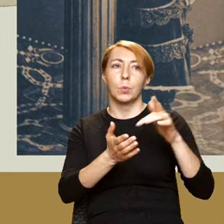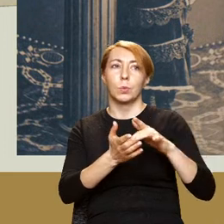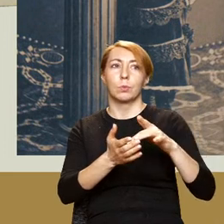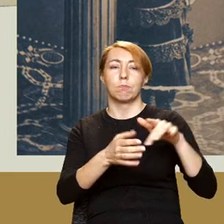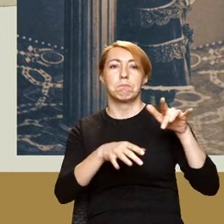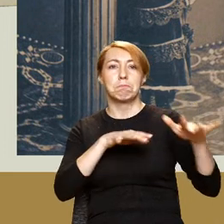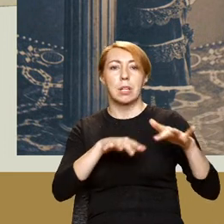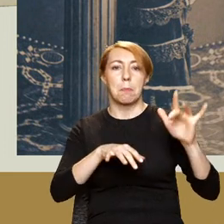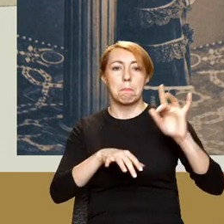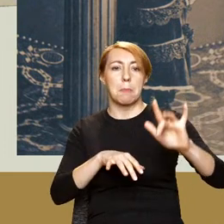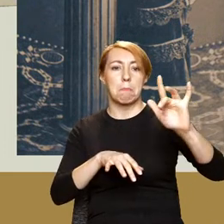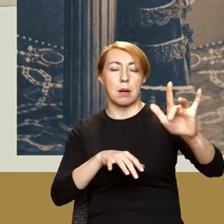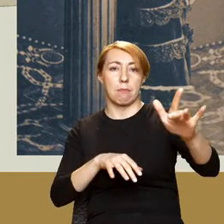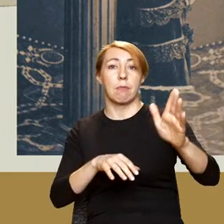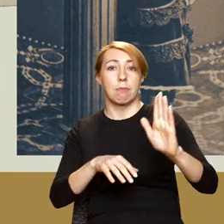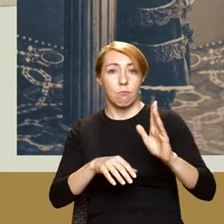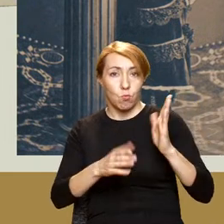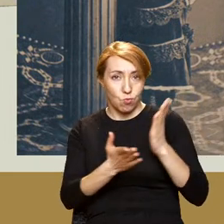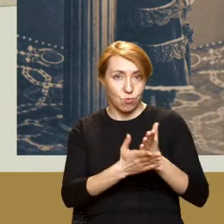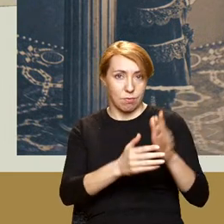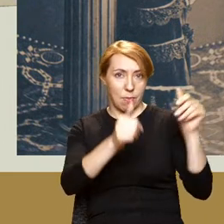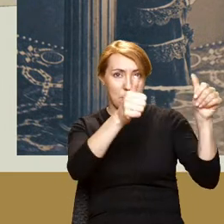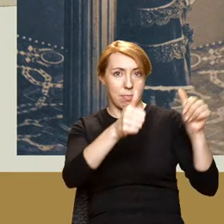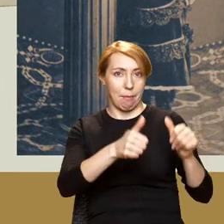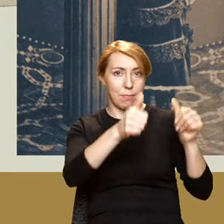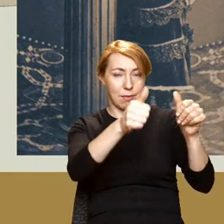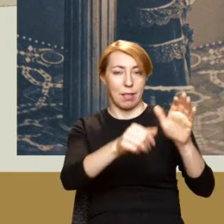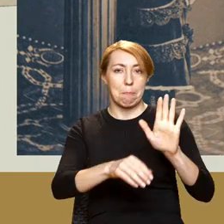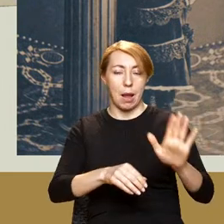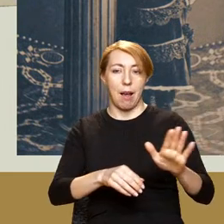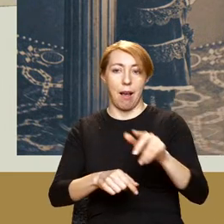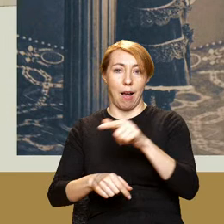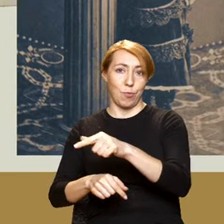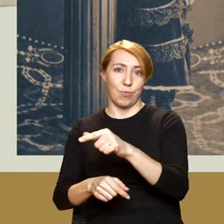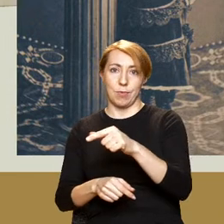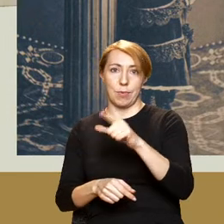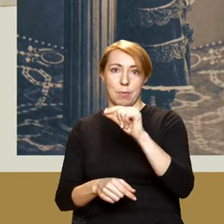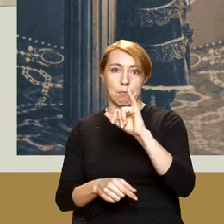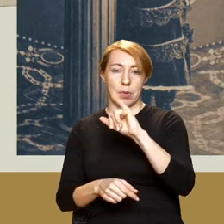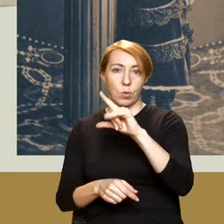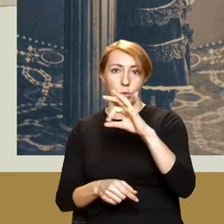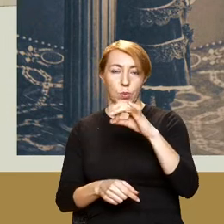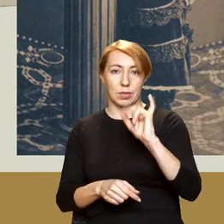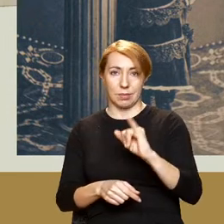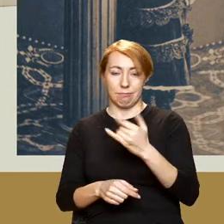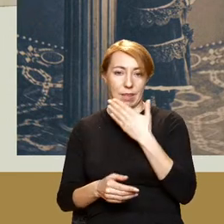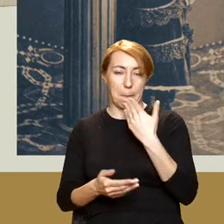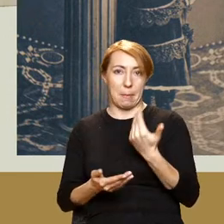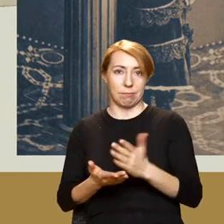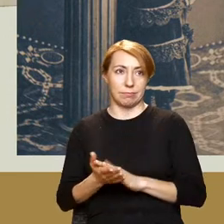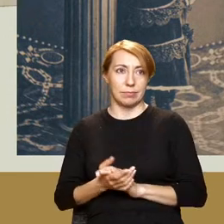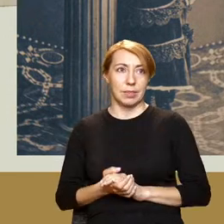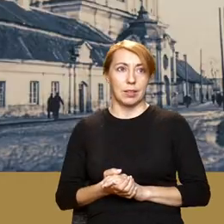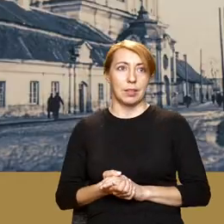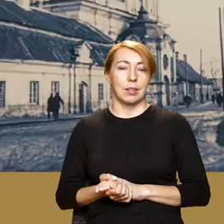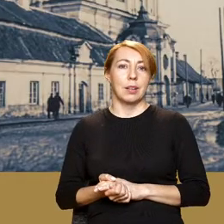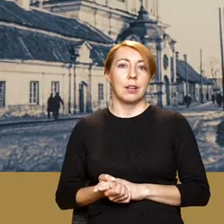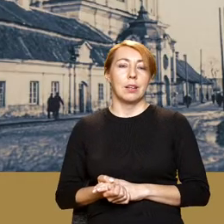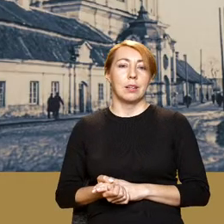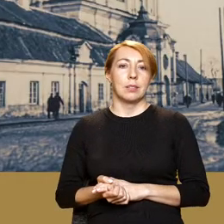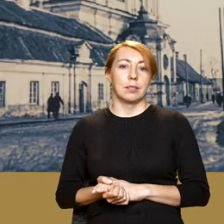no oni są naznaczone, a tutaj nie. To i jedna, i tutaj, jeżeli nie profesor Jolanta, to tego nie było,